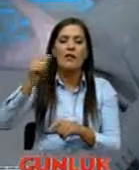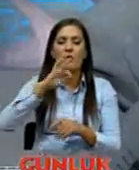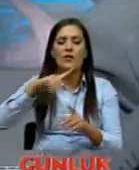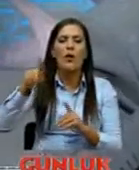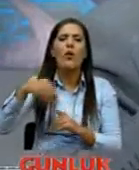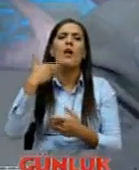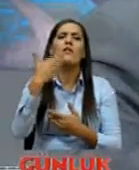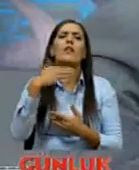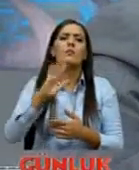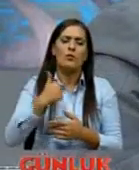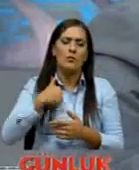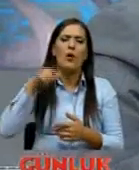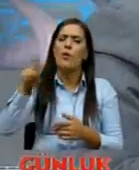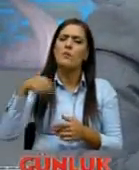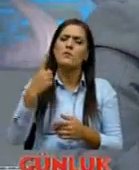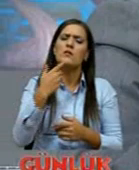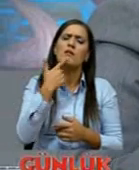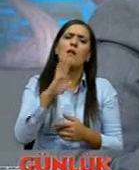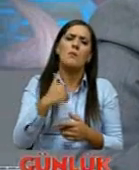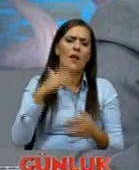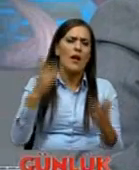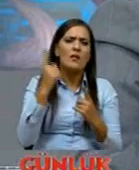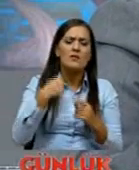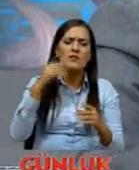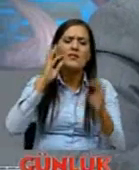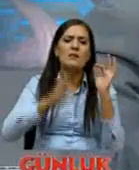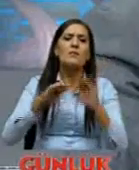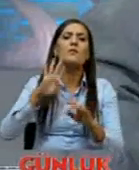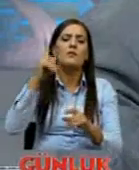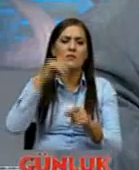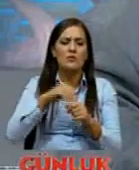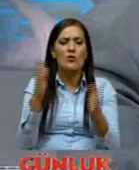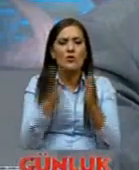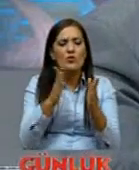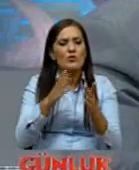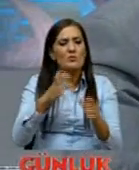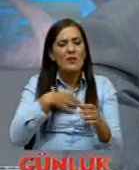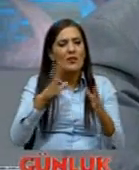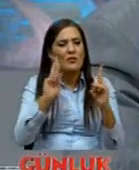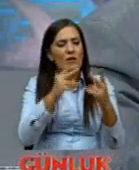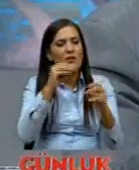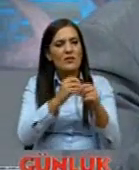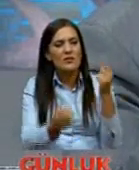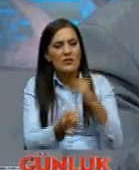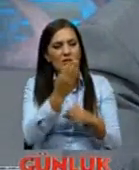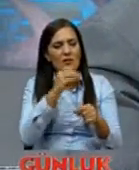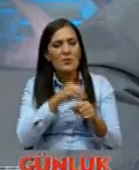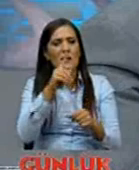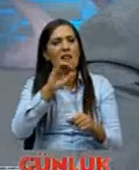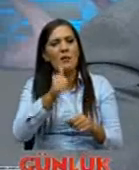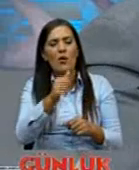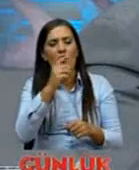budur şundan bahsetmiyorum. Ona bir şey demiyorum. Küçük çünkü herhangi bir şekilde incelemediğim için. Küçük esnafın ürettiği eğer